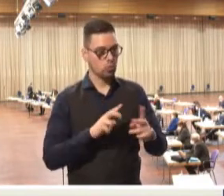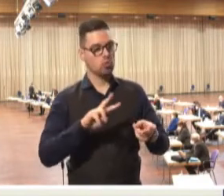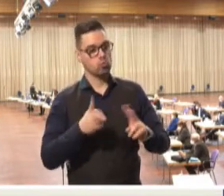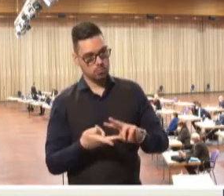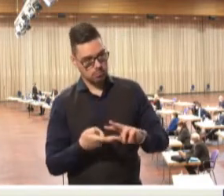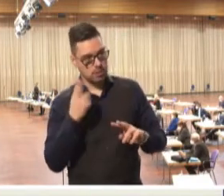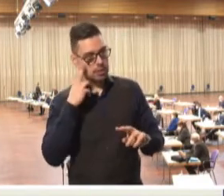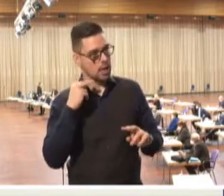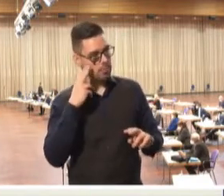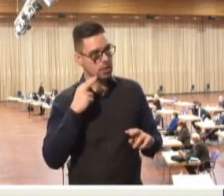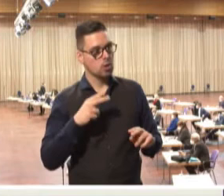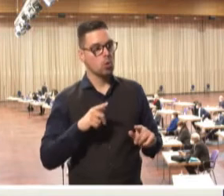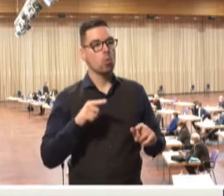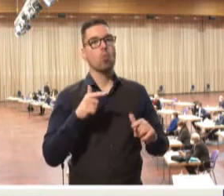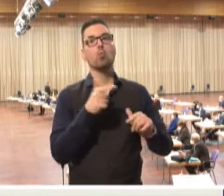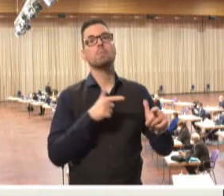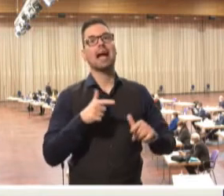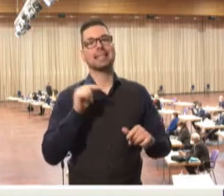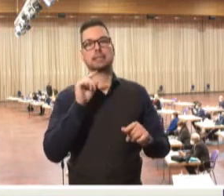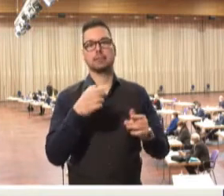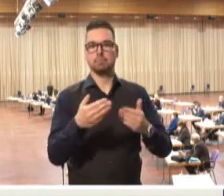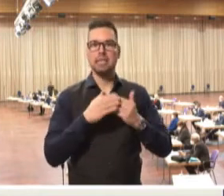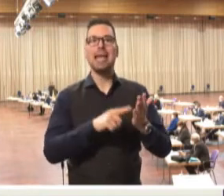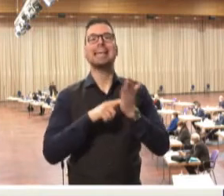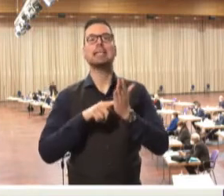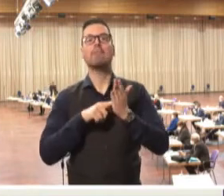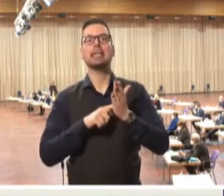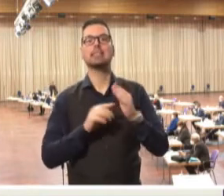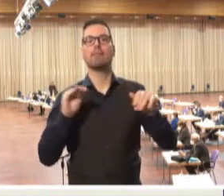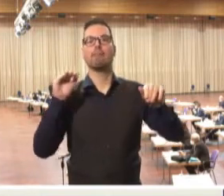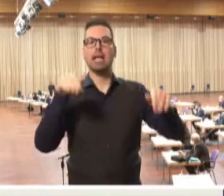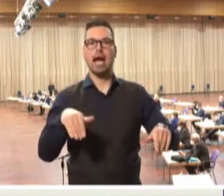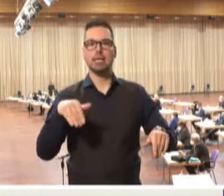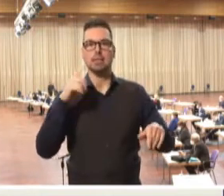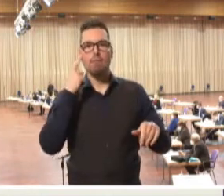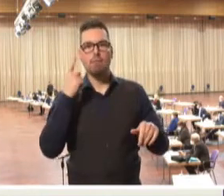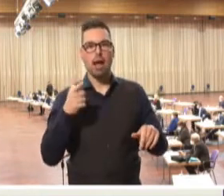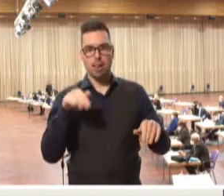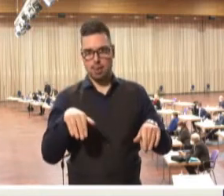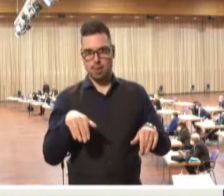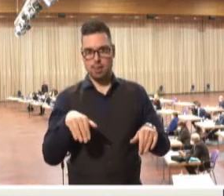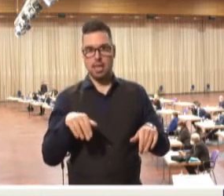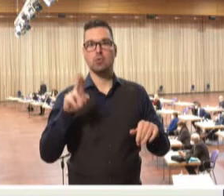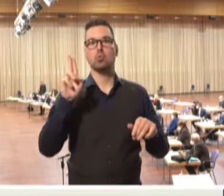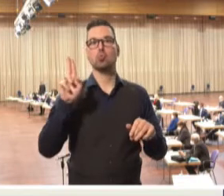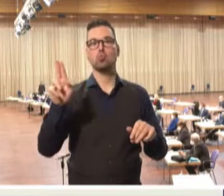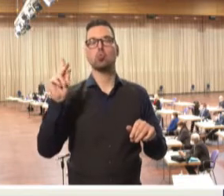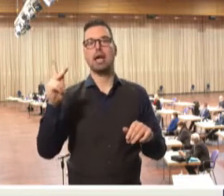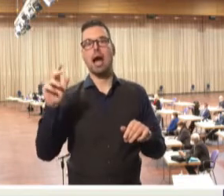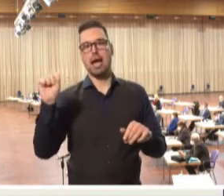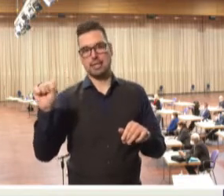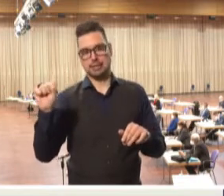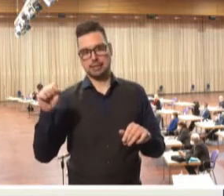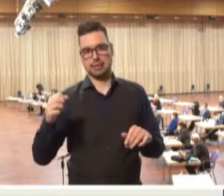Umbenennung in Umgang mit Hinweisen auf Verdachtsfälle von Kindesmissbrauchs am Universitätsklinikum